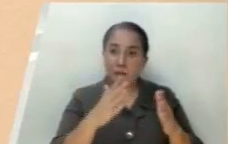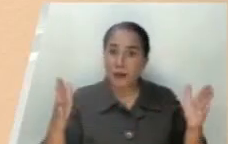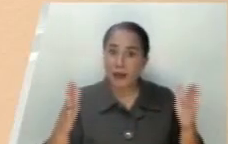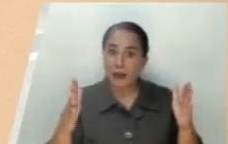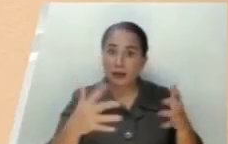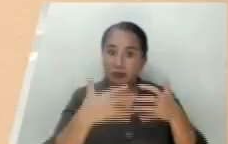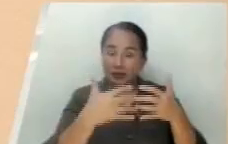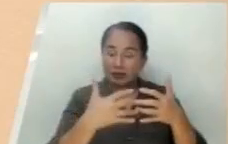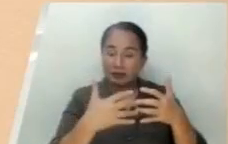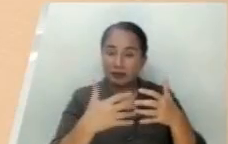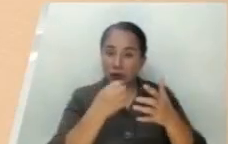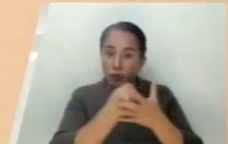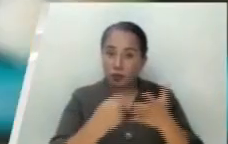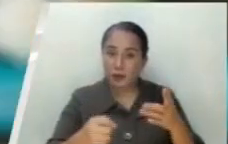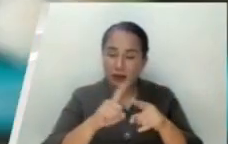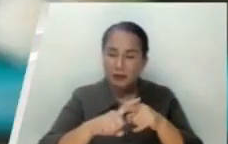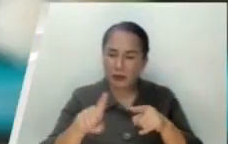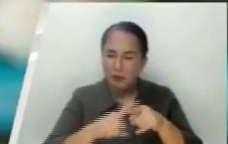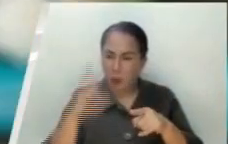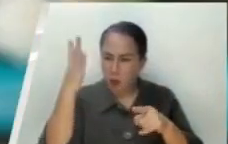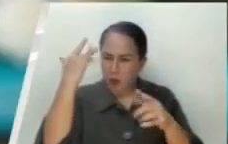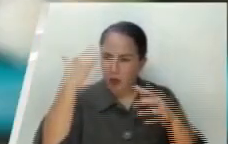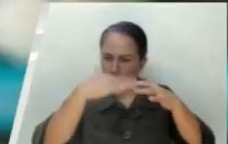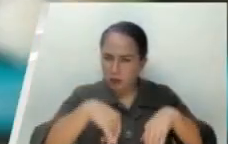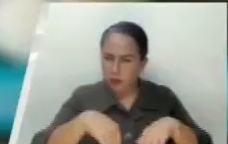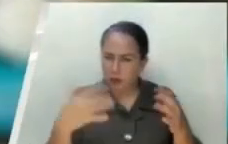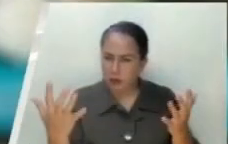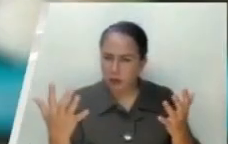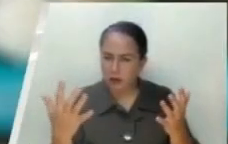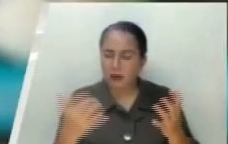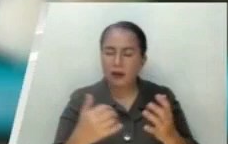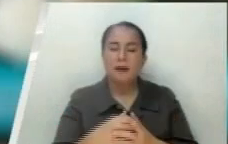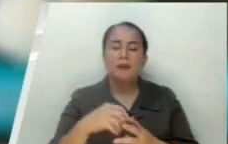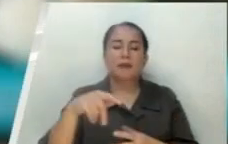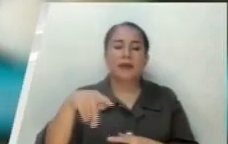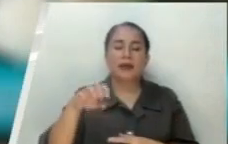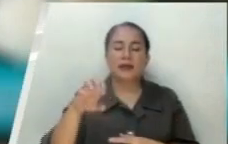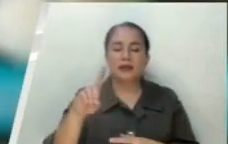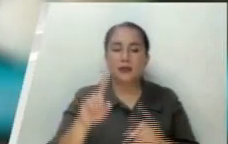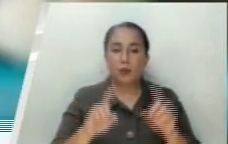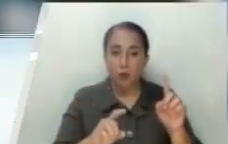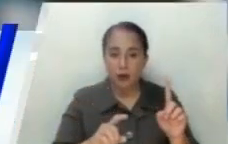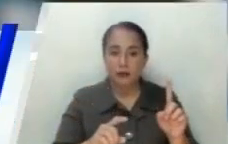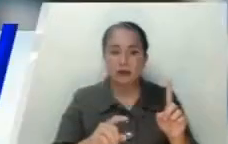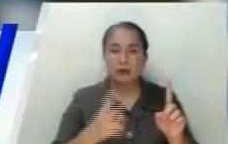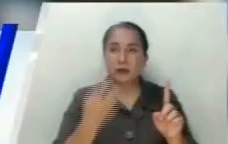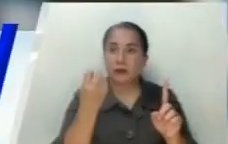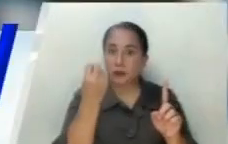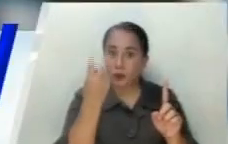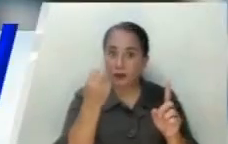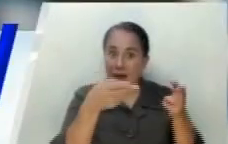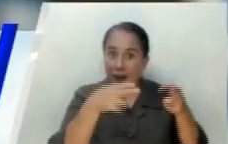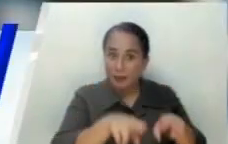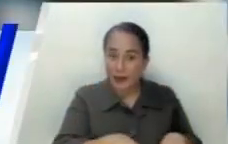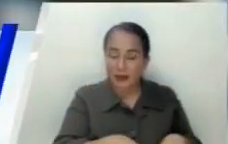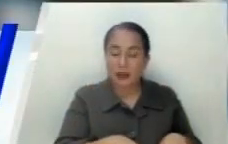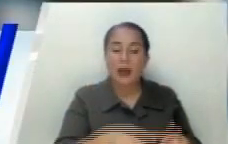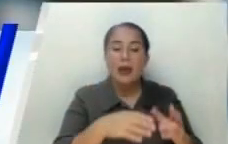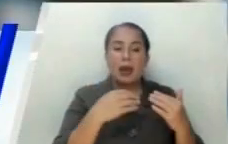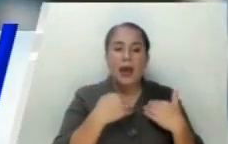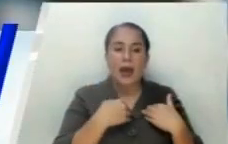nagko-concert sa Panay Island yung pedc 1 na nangyari ng 1200 nagkaroon sila ng internal